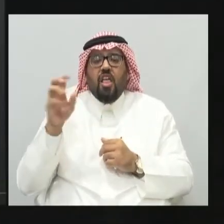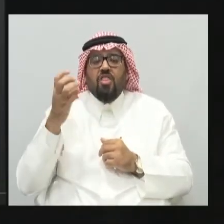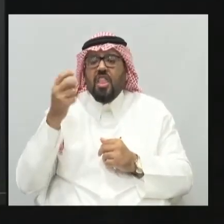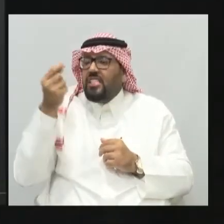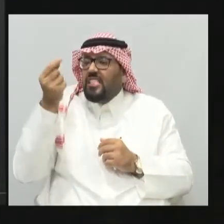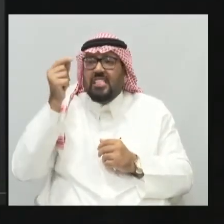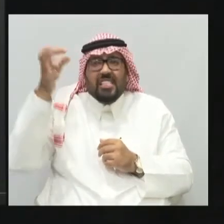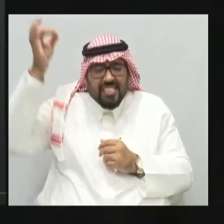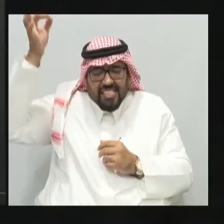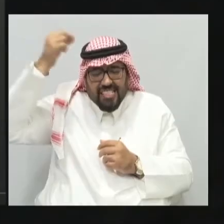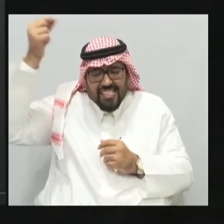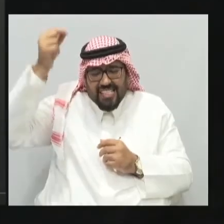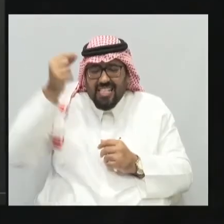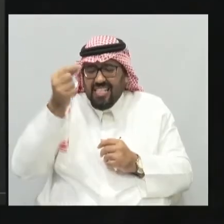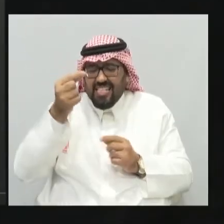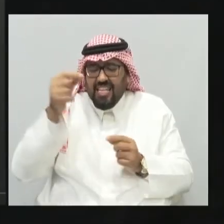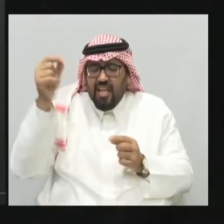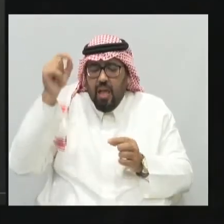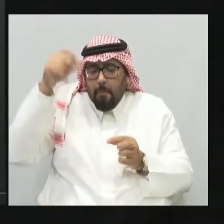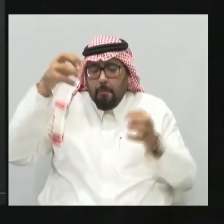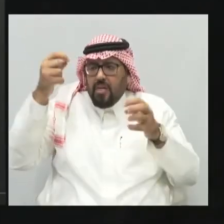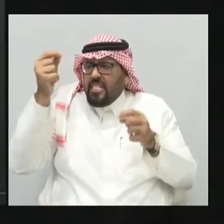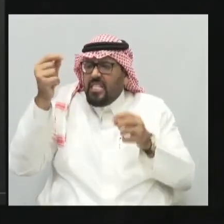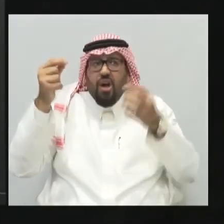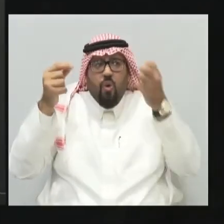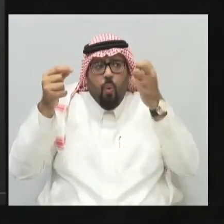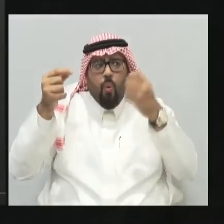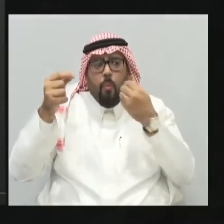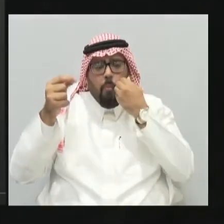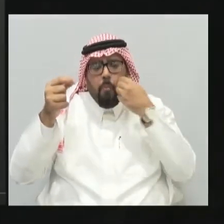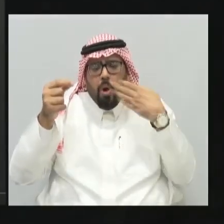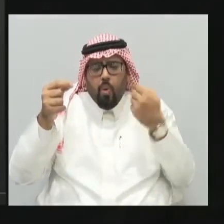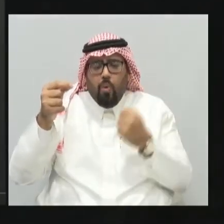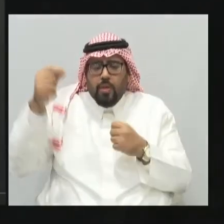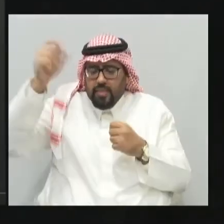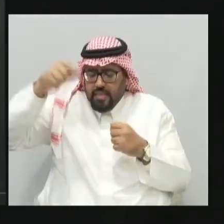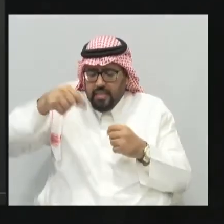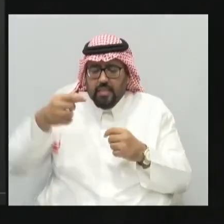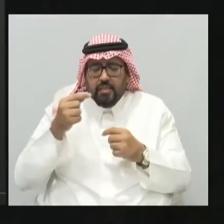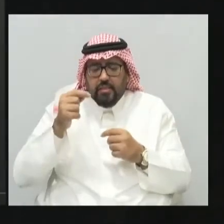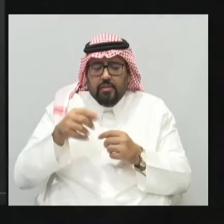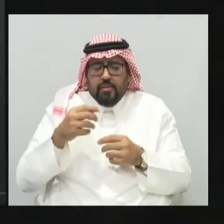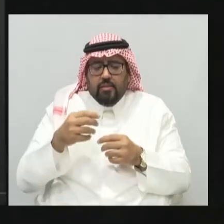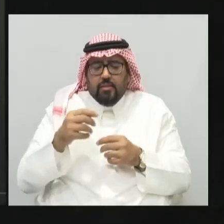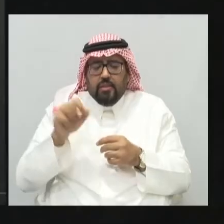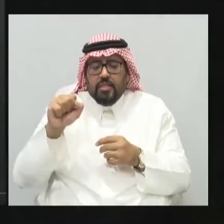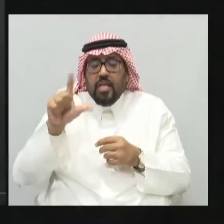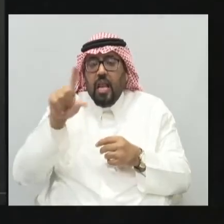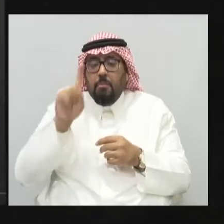حبات صلبه للماء متجمده وتحطل اذا هطل البرد نقول له